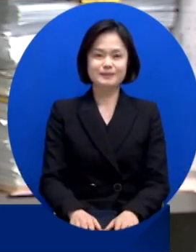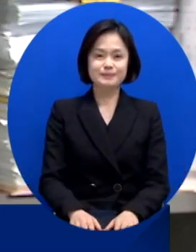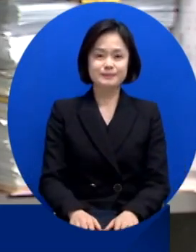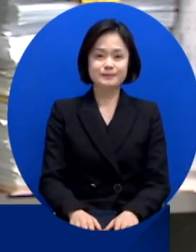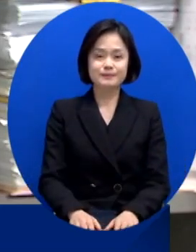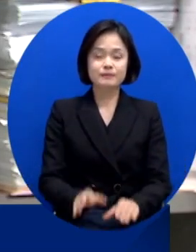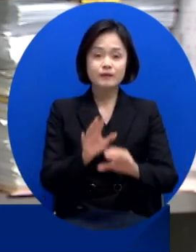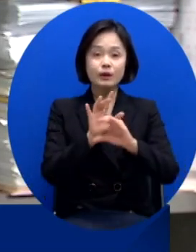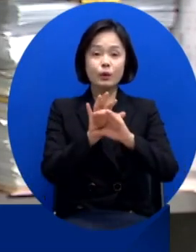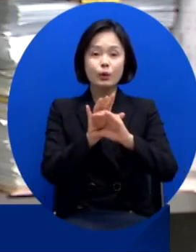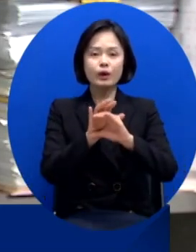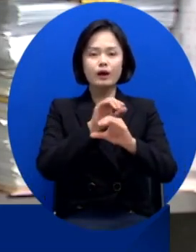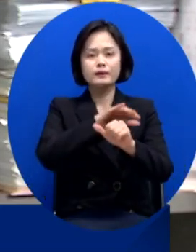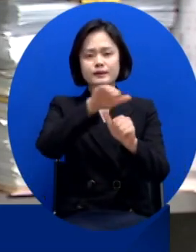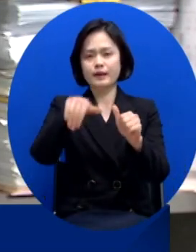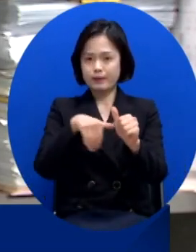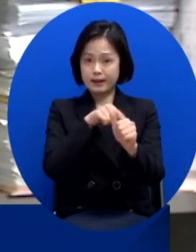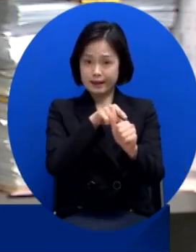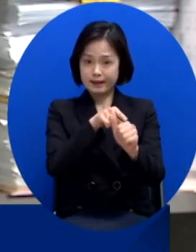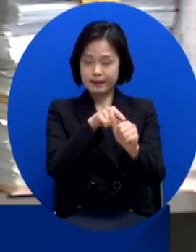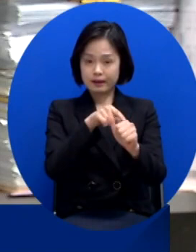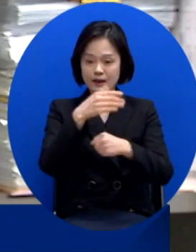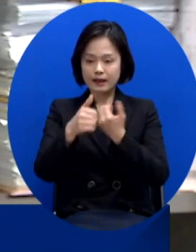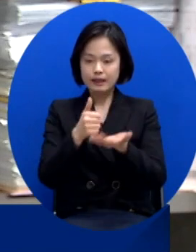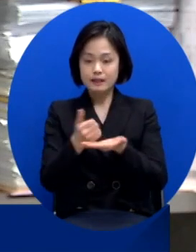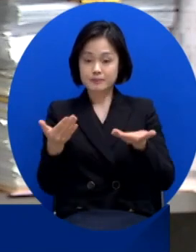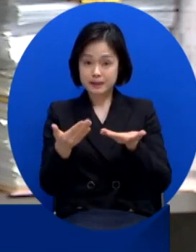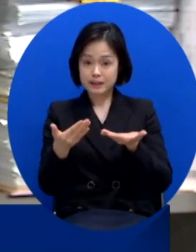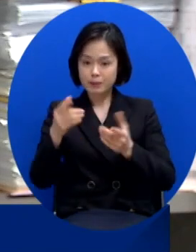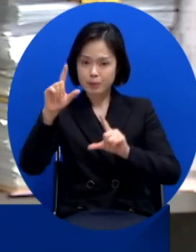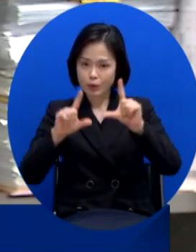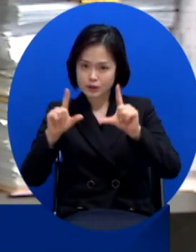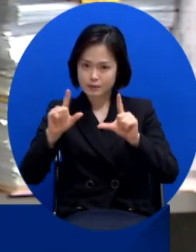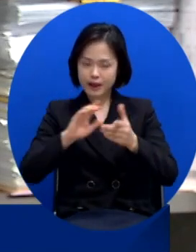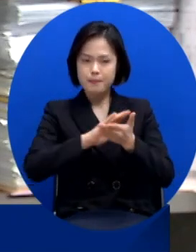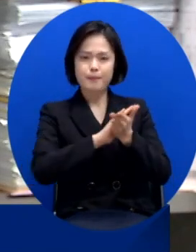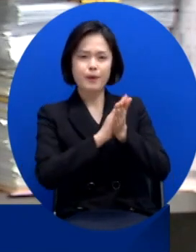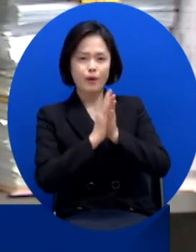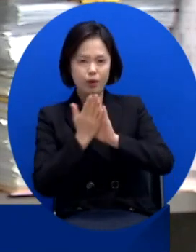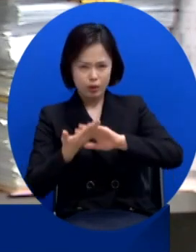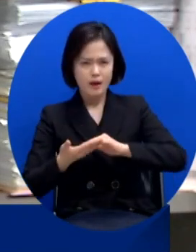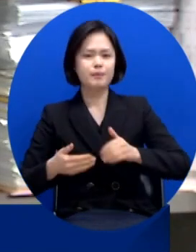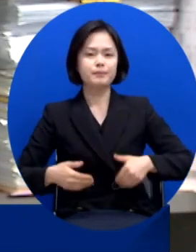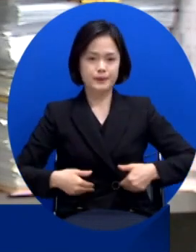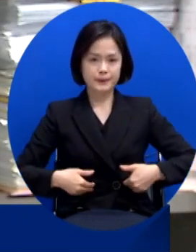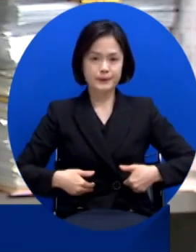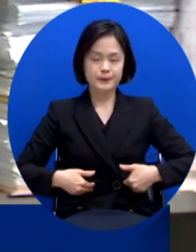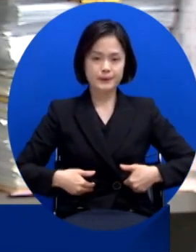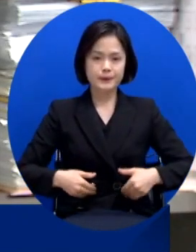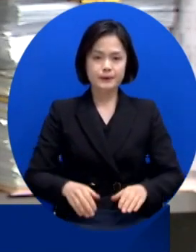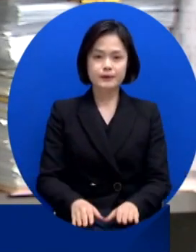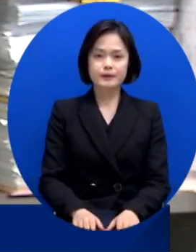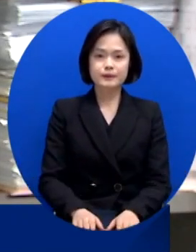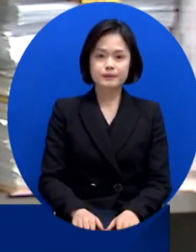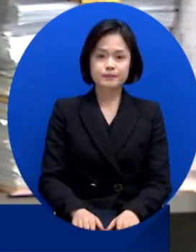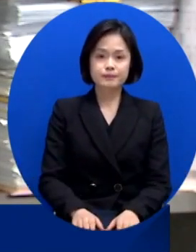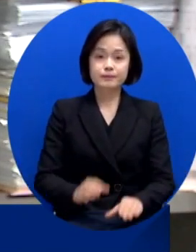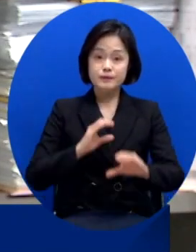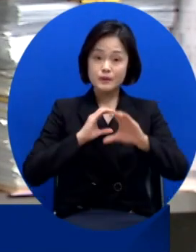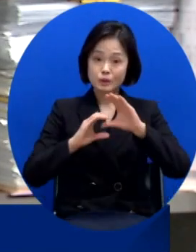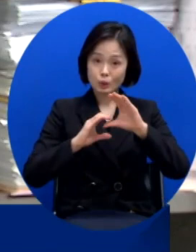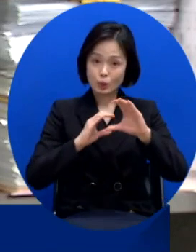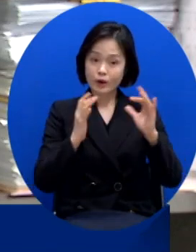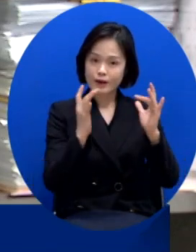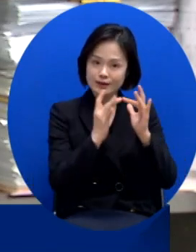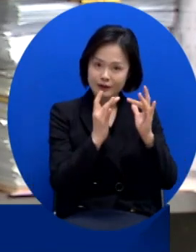이라는 것이 우리에게 에 목회자들의 변화 그리고 소통의 언어에 대한 변화를 우리 요구하는 것 같고 그 소통이 언어에 대한 부분만